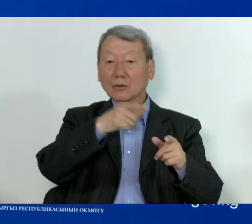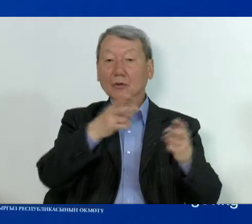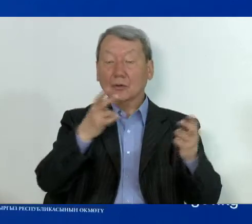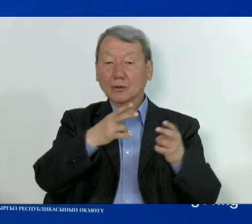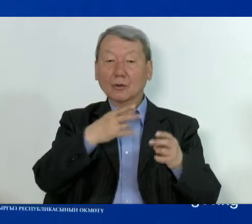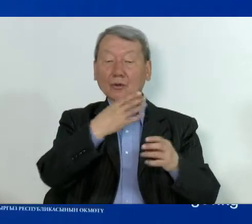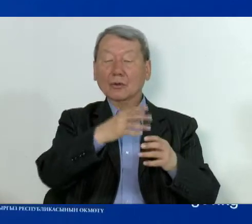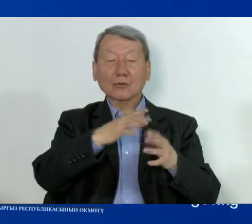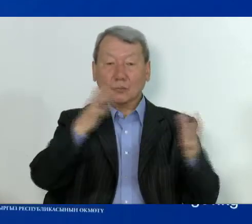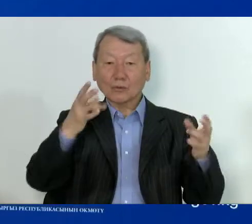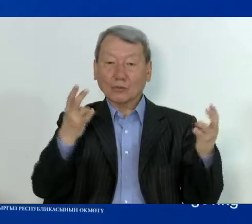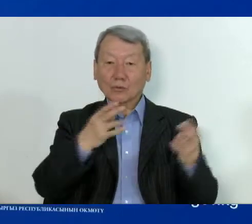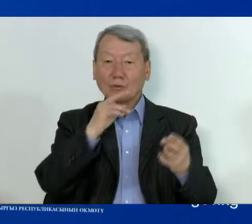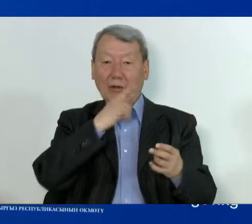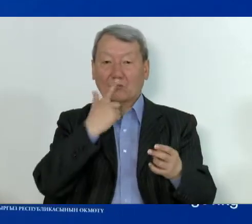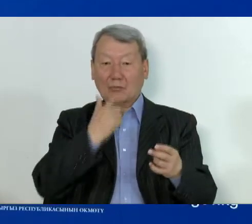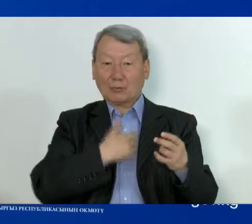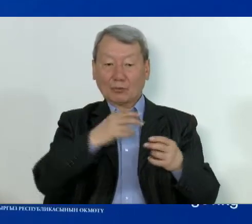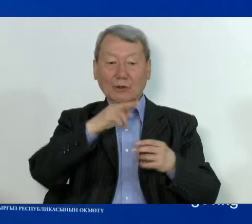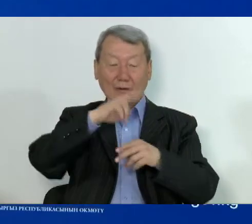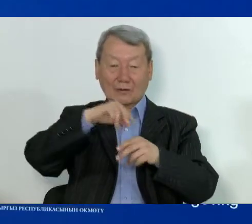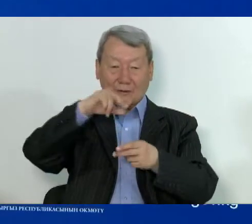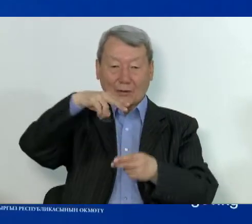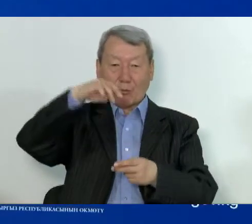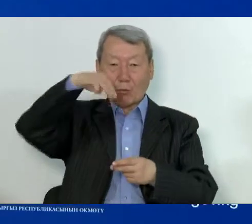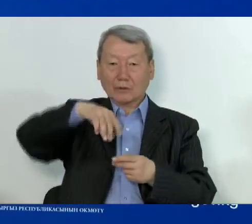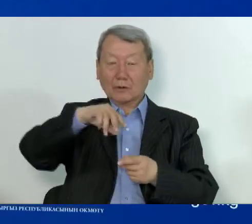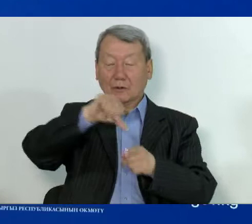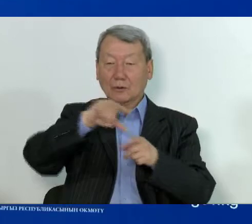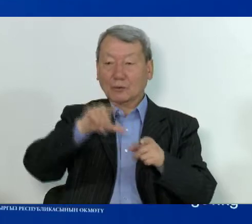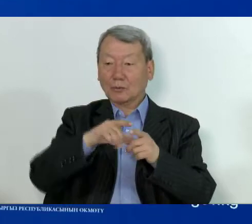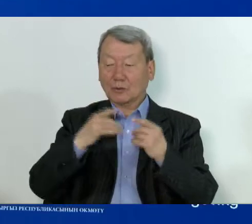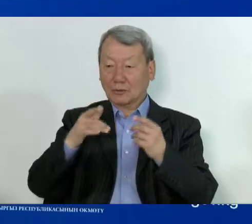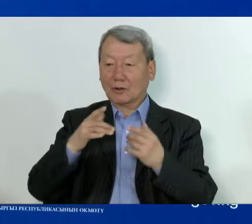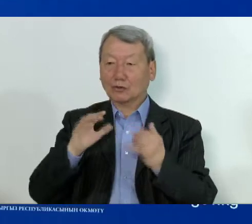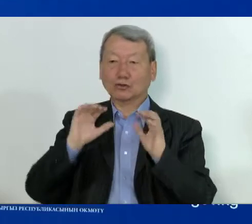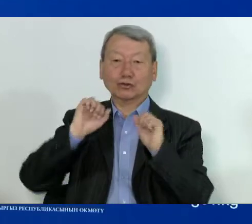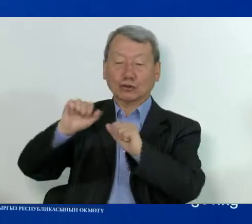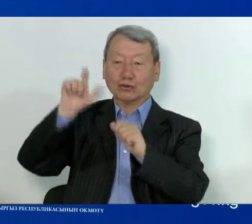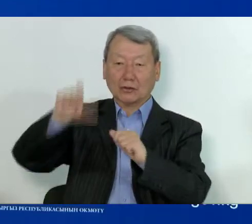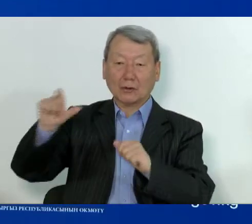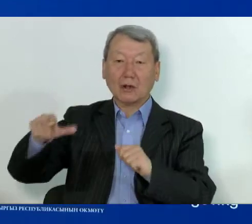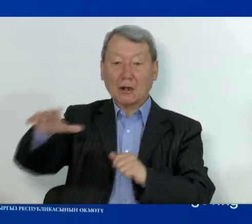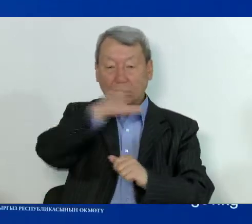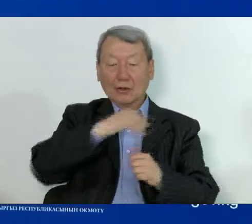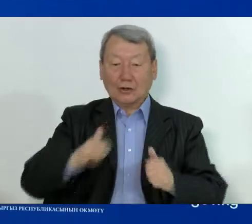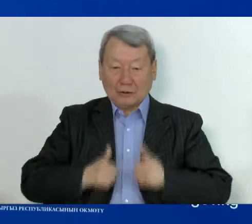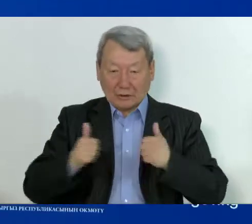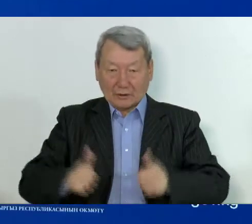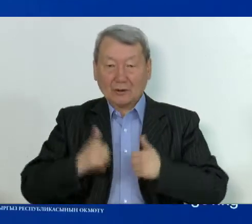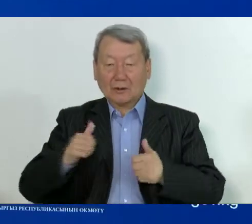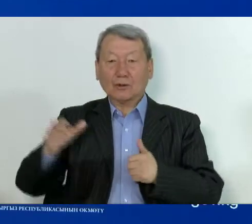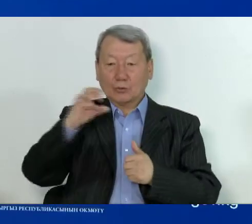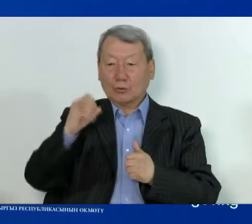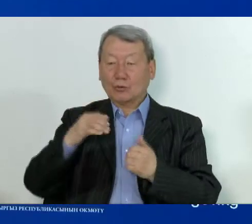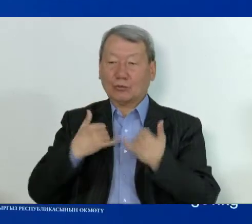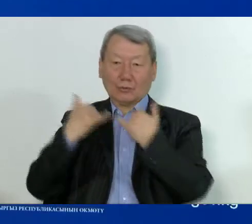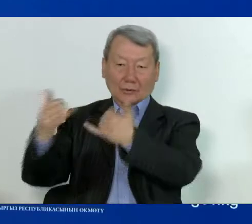военнослужащим проделывается все необходимые работы для удовлетворения требований граждан. Каждый из нас старается сделать что-то